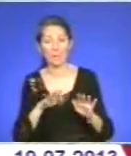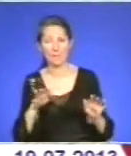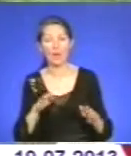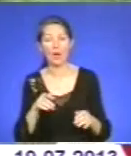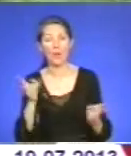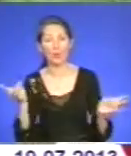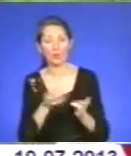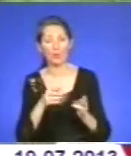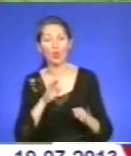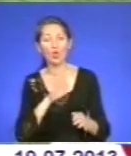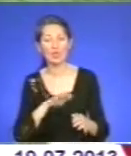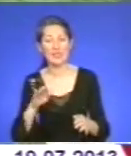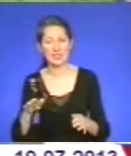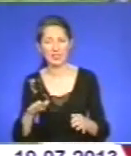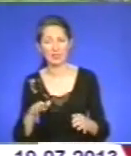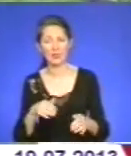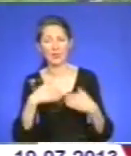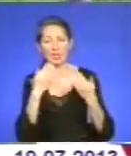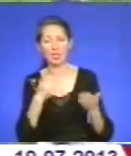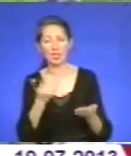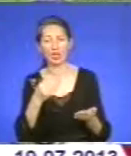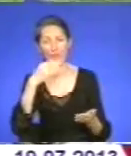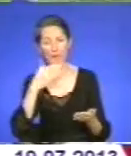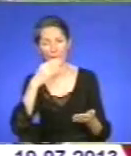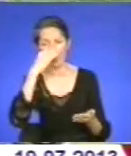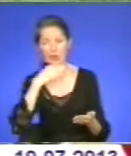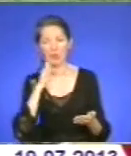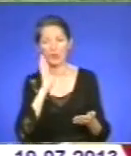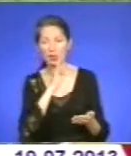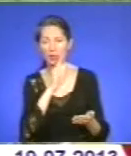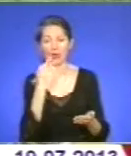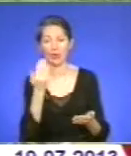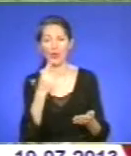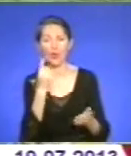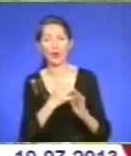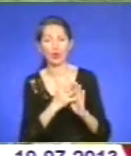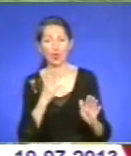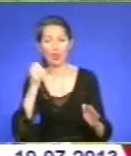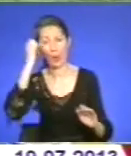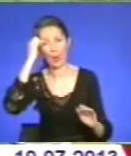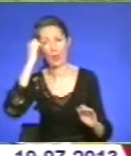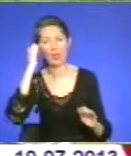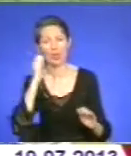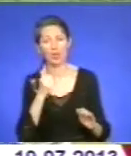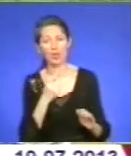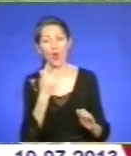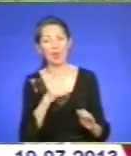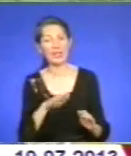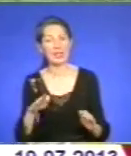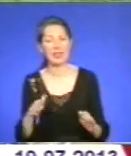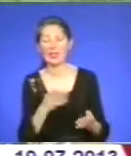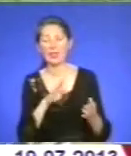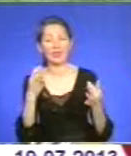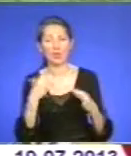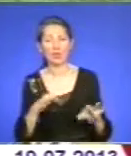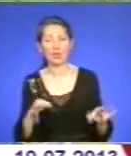діти. Звернення до наших батьків, наших матерів, щоб вони в першу чергу пам'ятали, щоб одних дітей не